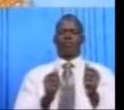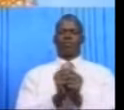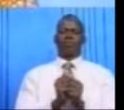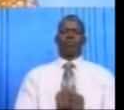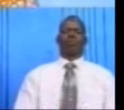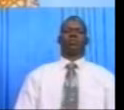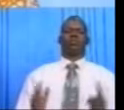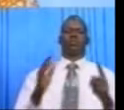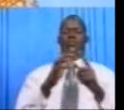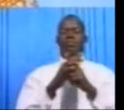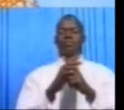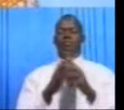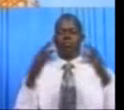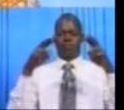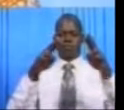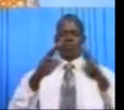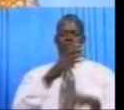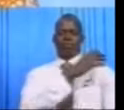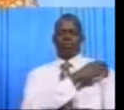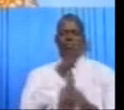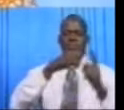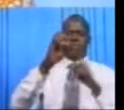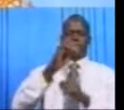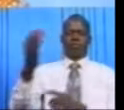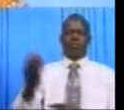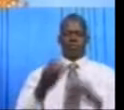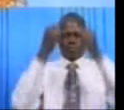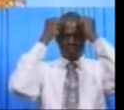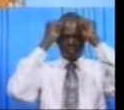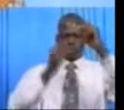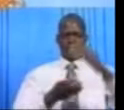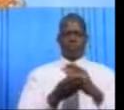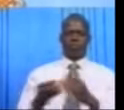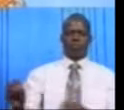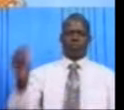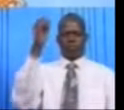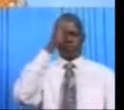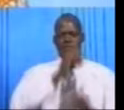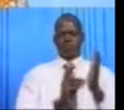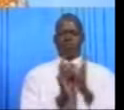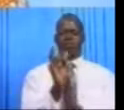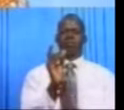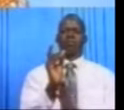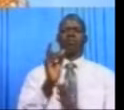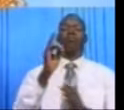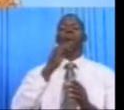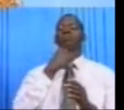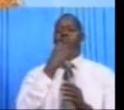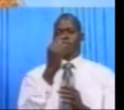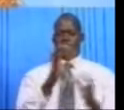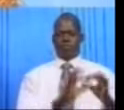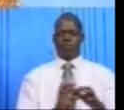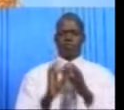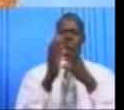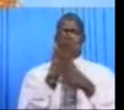d'audience du chef de l'État qui a reçu hier en fin d'après-midi le président de la Banque Ouest-Africaine de Développement. Il s'avère que la